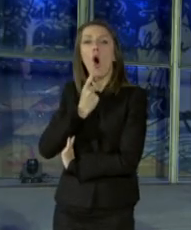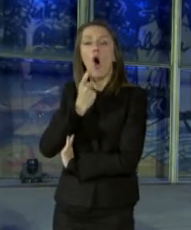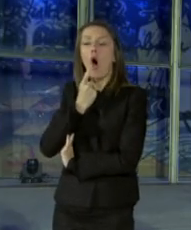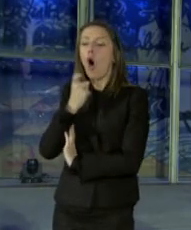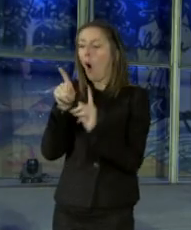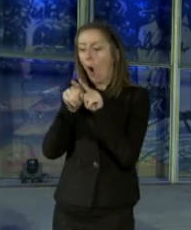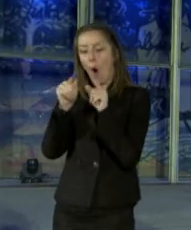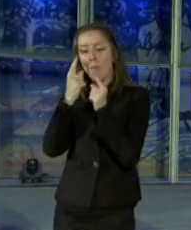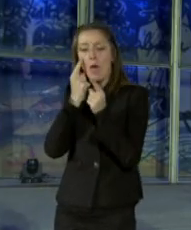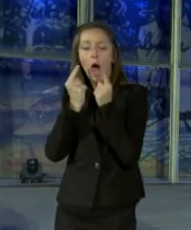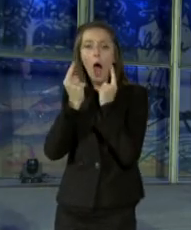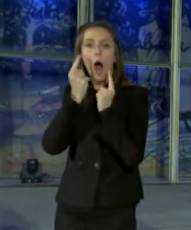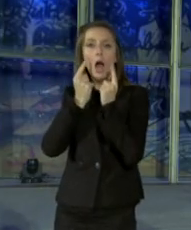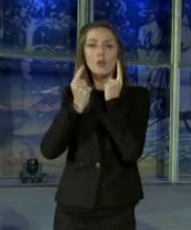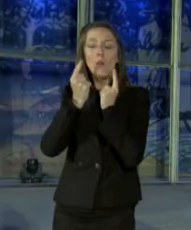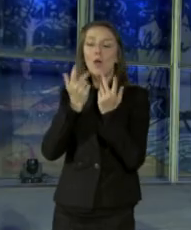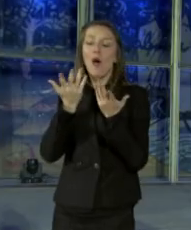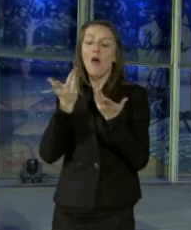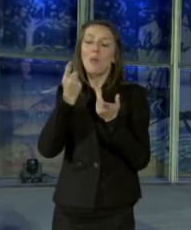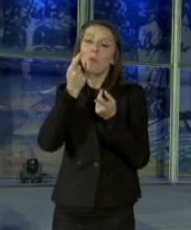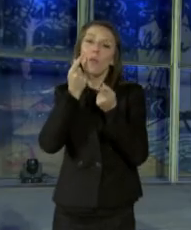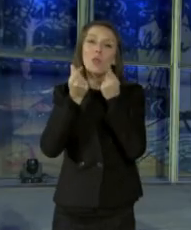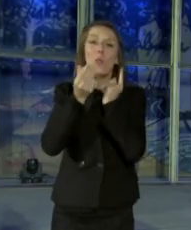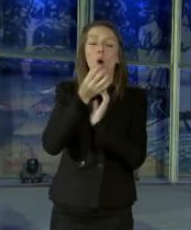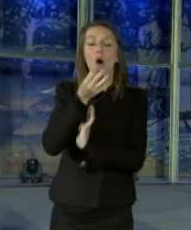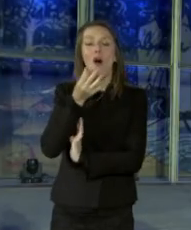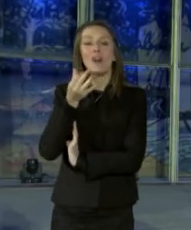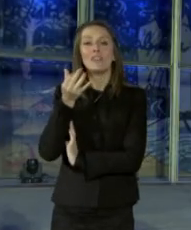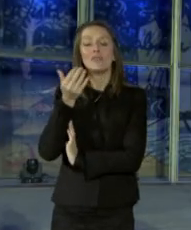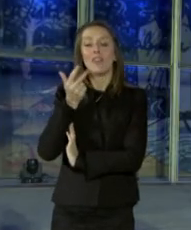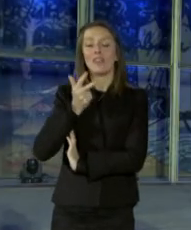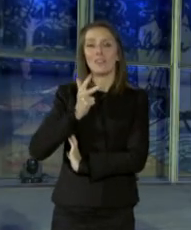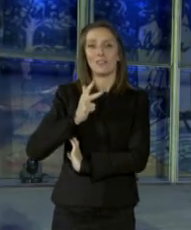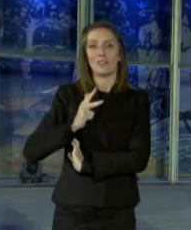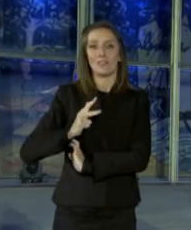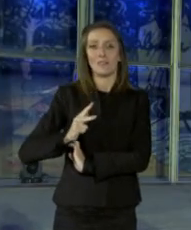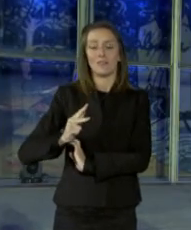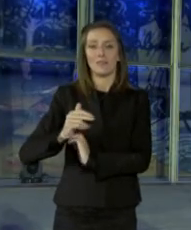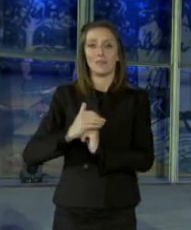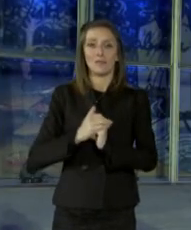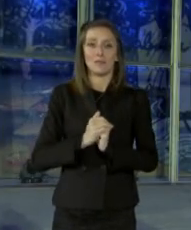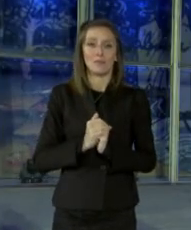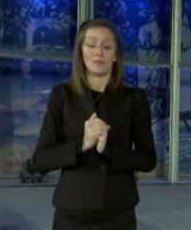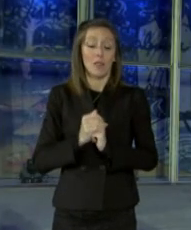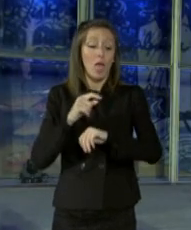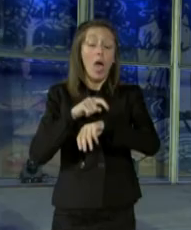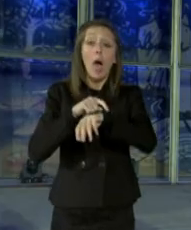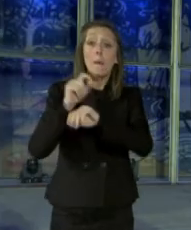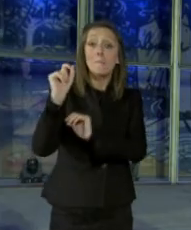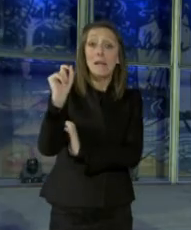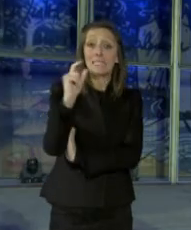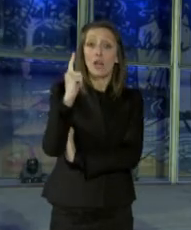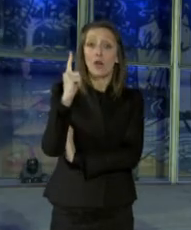pianto ma di un pianto dolce sereno a mezzanotte